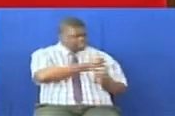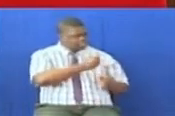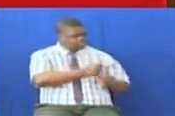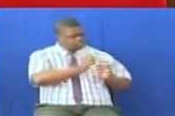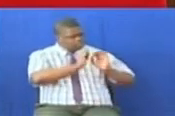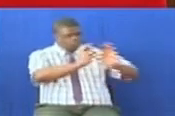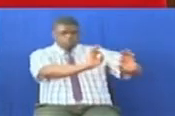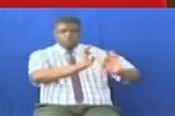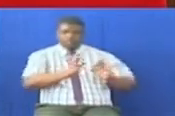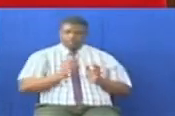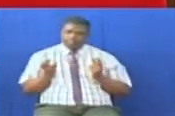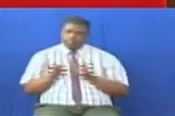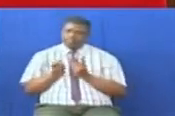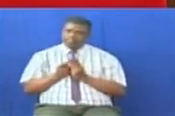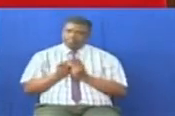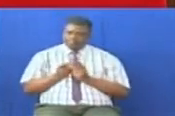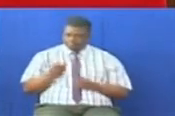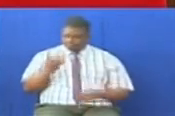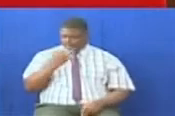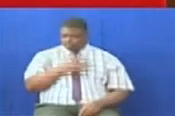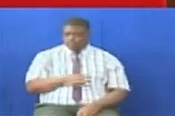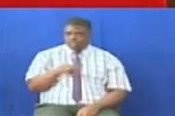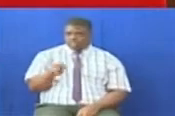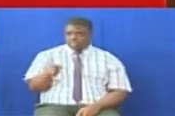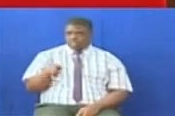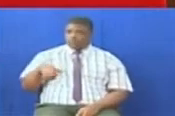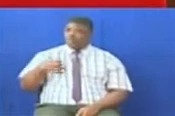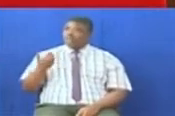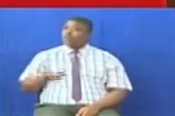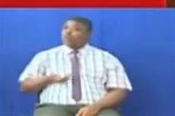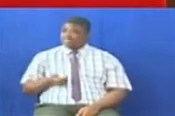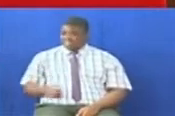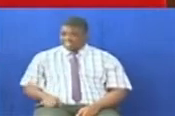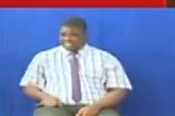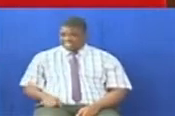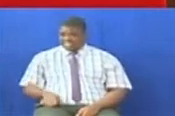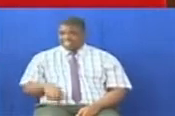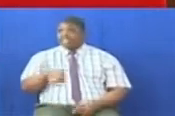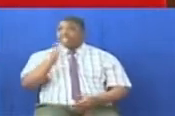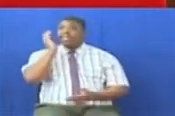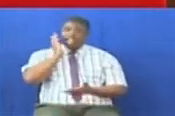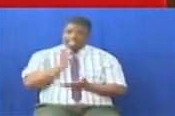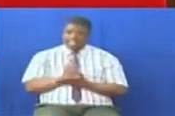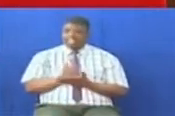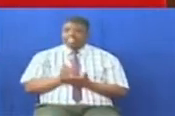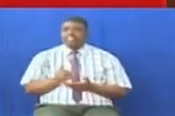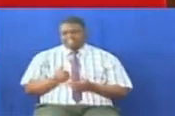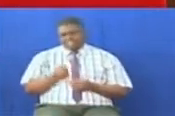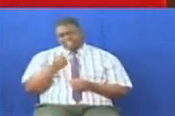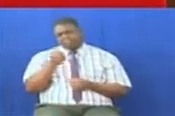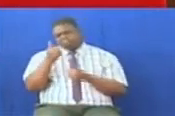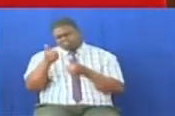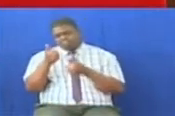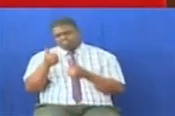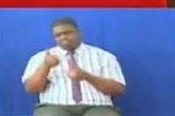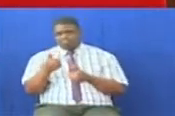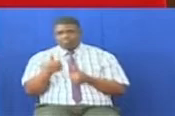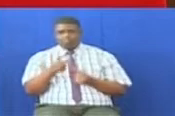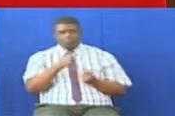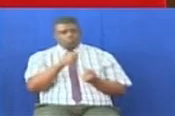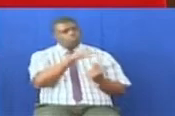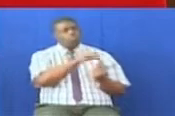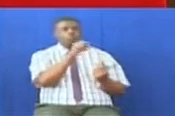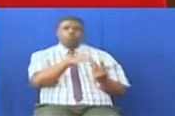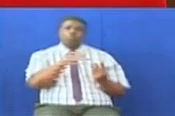nipongeze sana hata mawaziri wetu wa wanawake, kwa kweli wametutendia haki sisi hapa. Wamefanya kazi nzuri sana wote walioteuliwa,